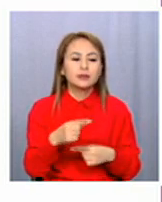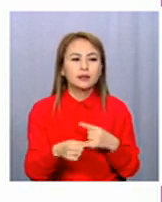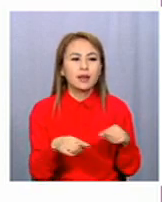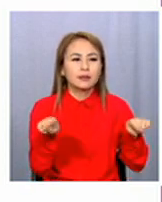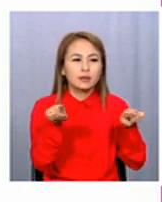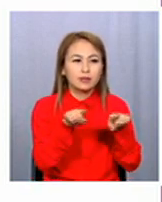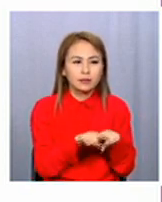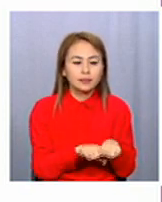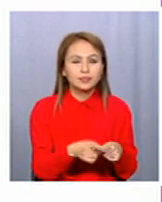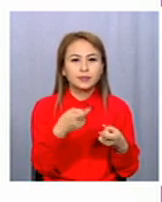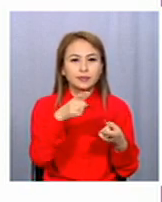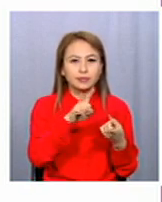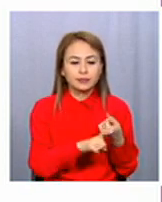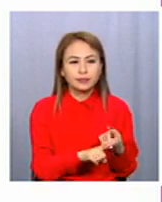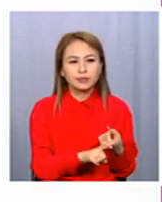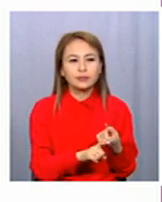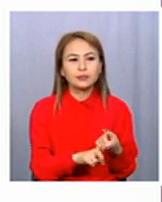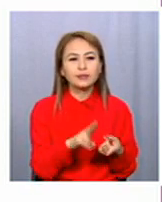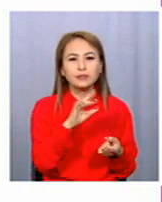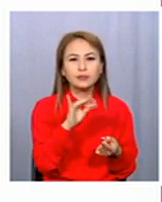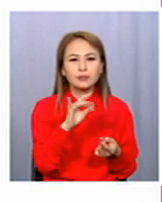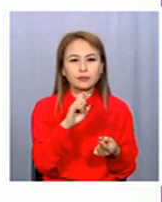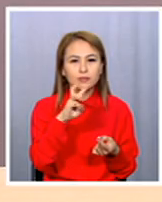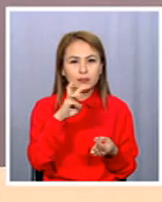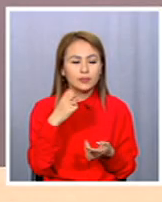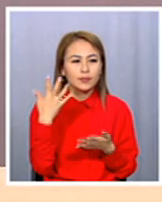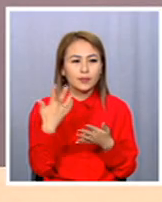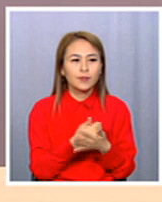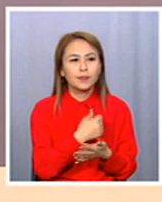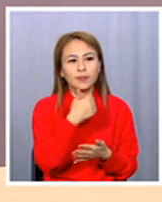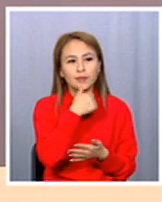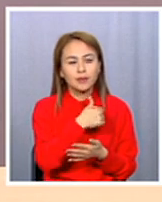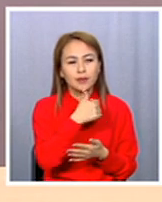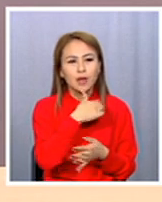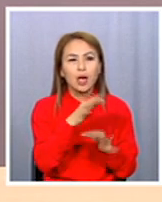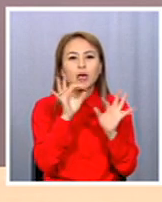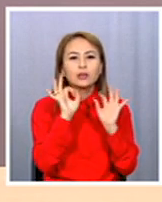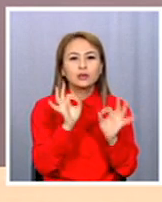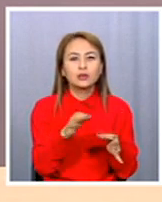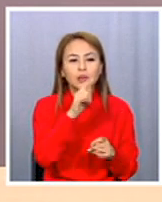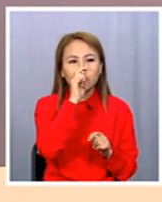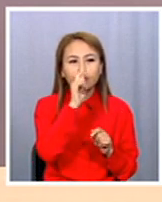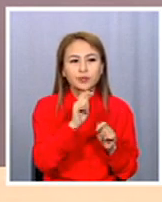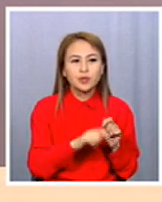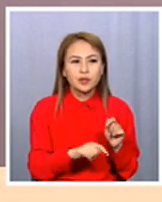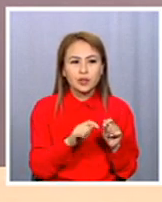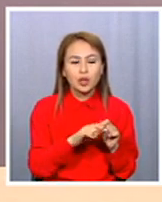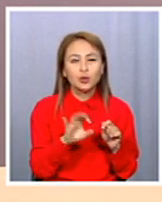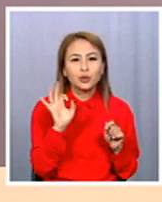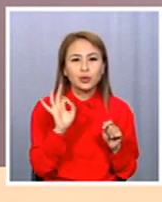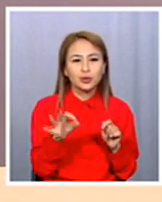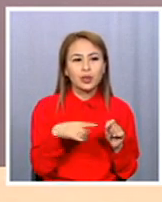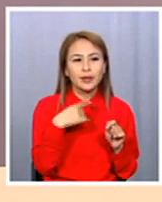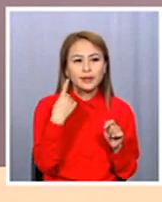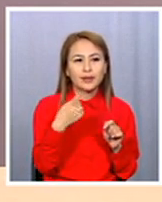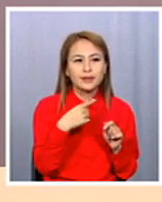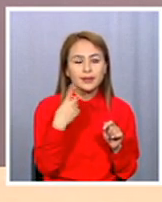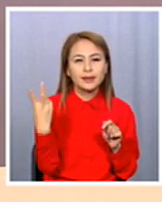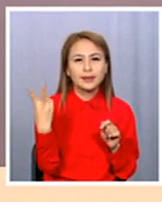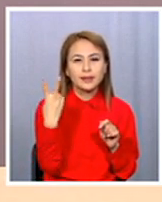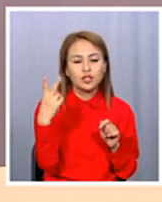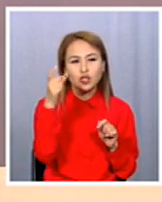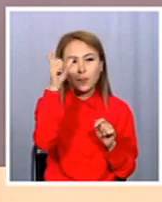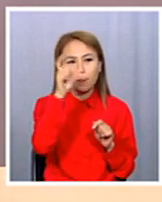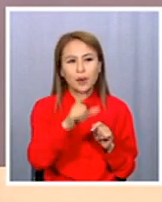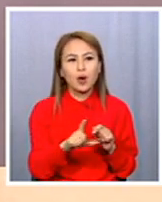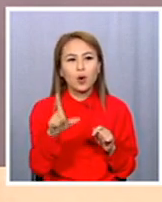пиктограммаға сәйкес келетін диаграмманы анықтайық. Дұрыс жауап тексерейік. Дұрыс айтасындар. Екінші бағандағы көк